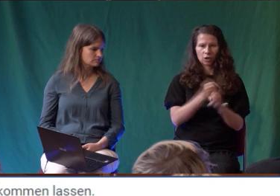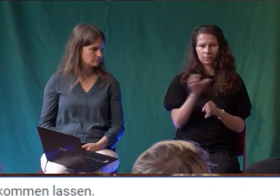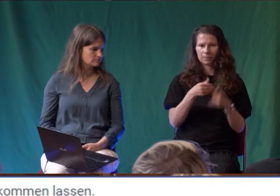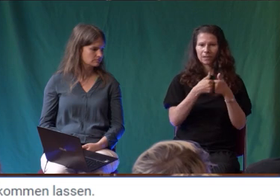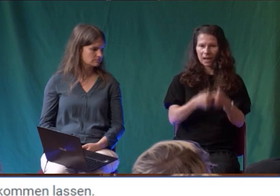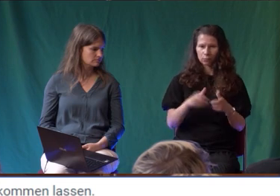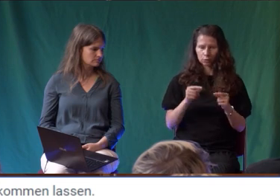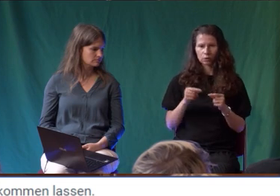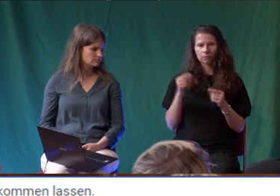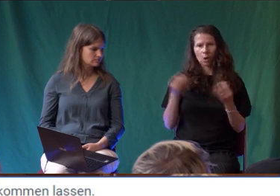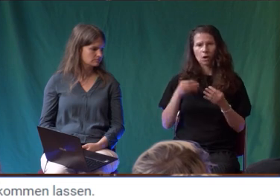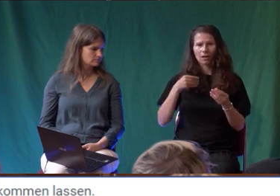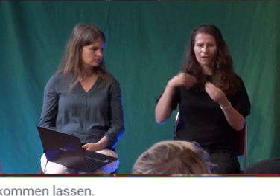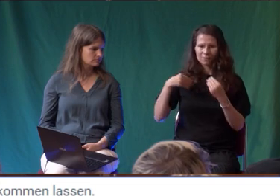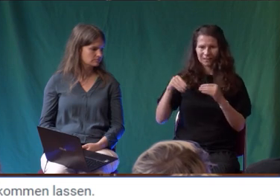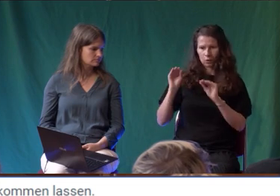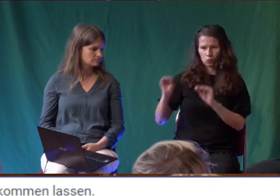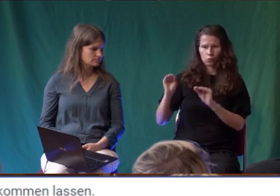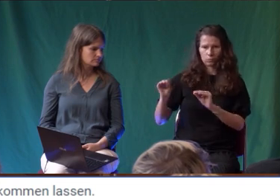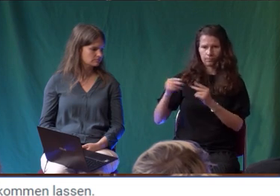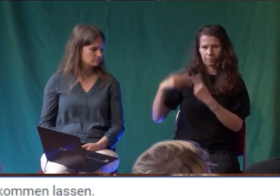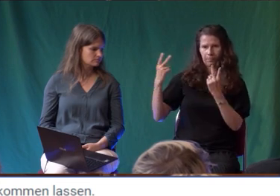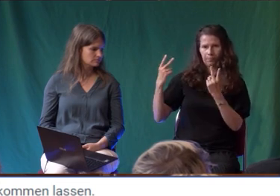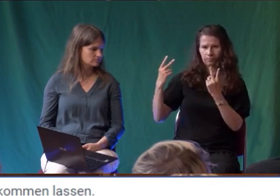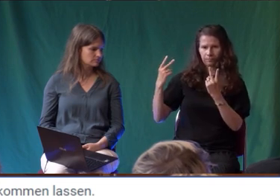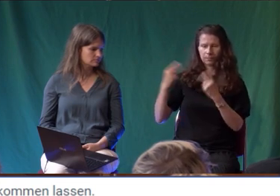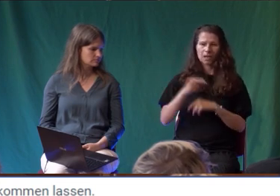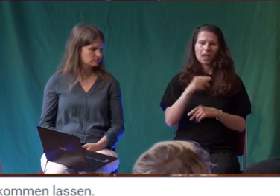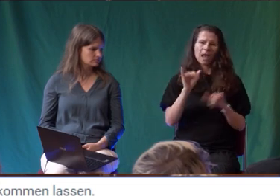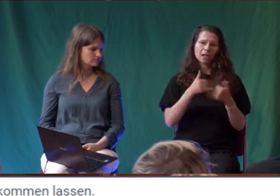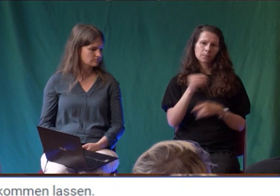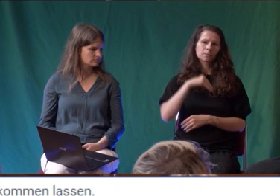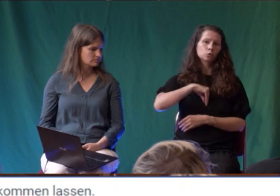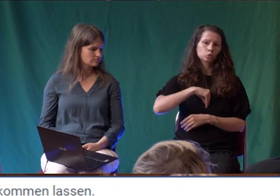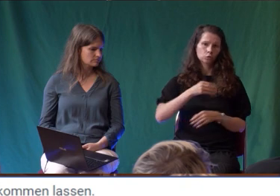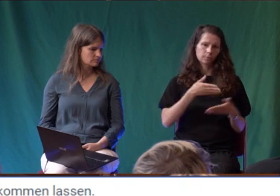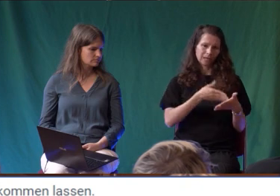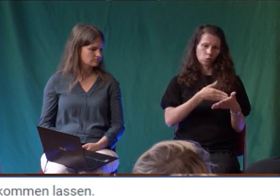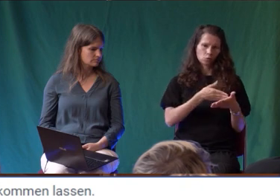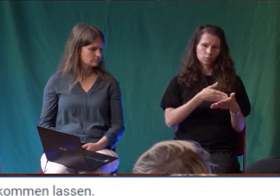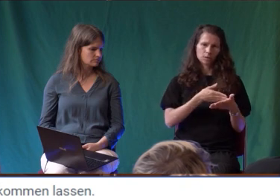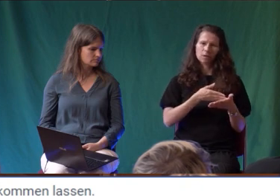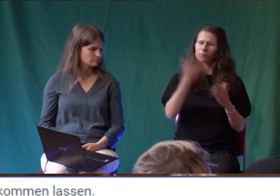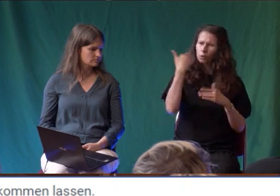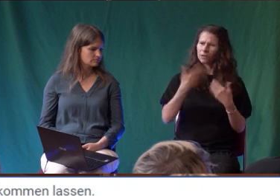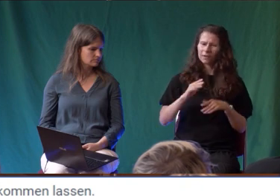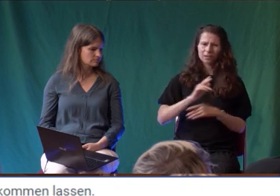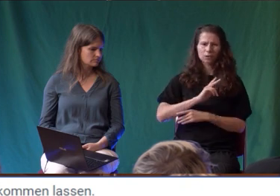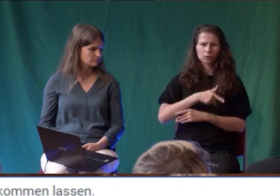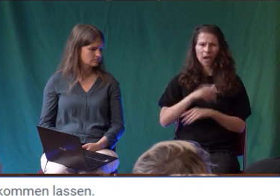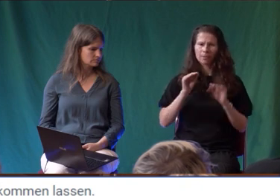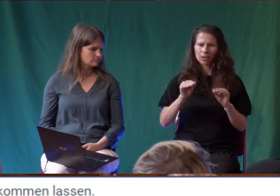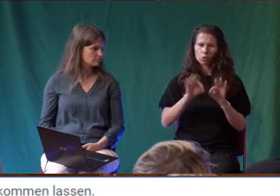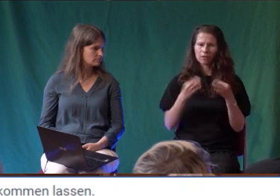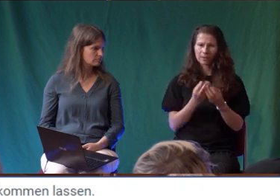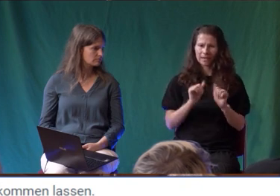Assistenz benötigt weil Eltern mit psychischen Behinderung gab es immer sozialpädagogische Familienhilfe die macht aber nur